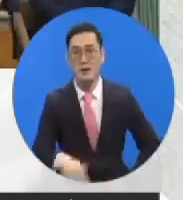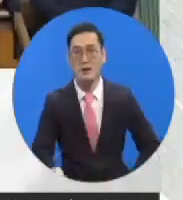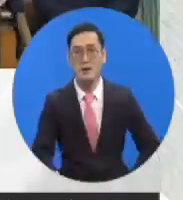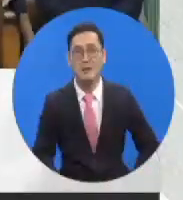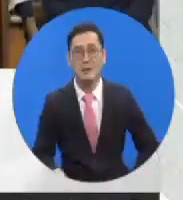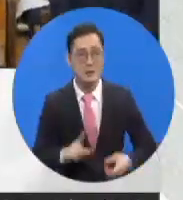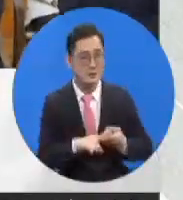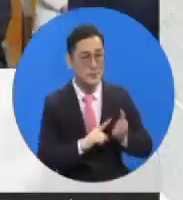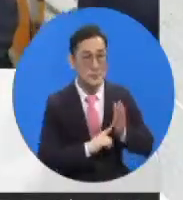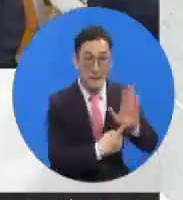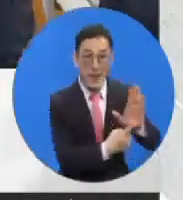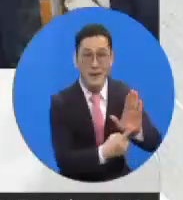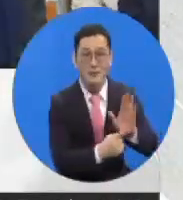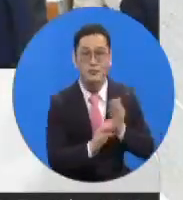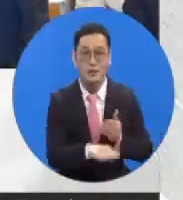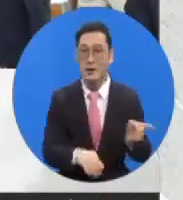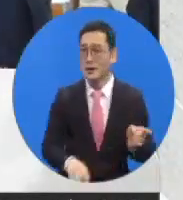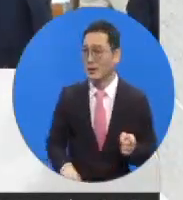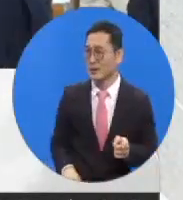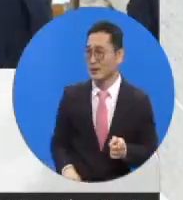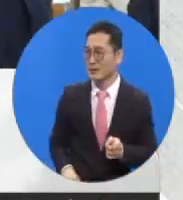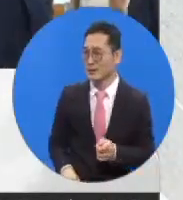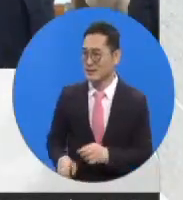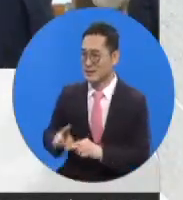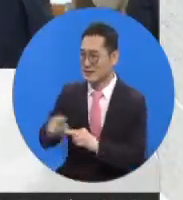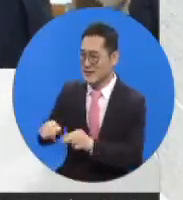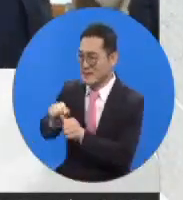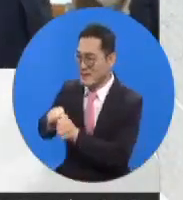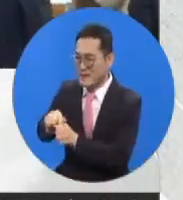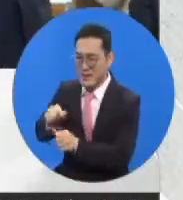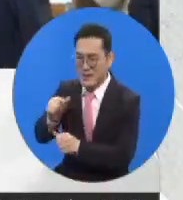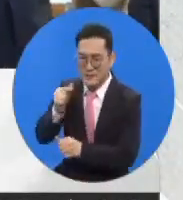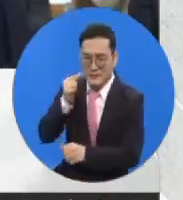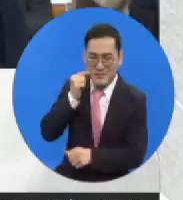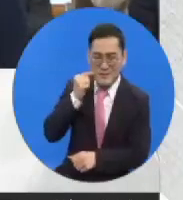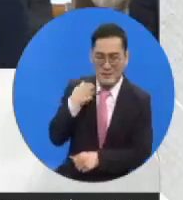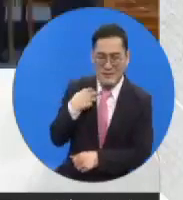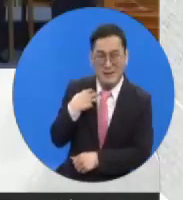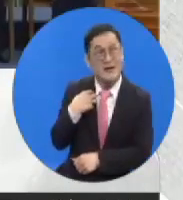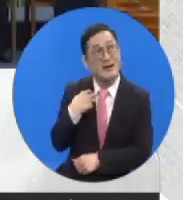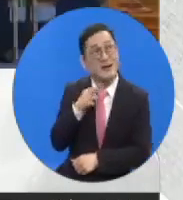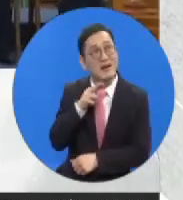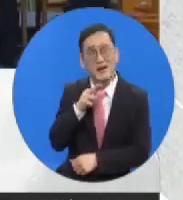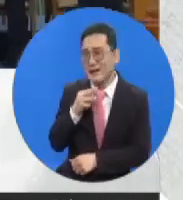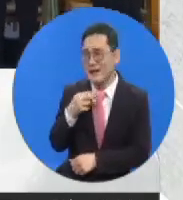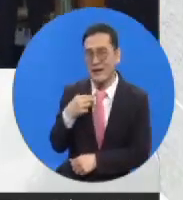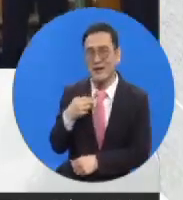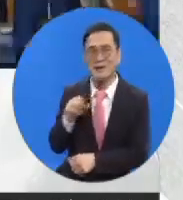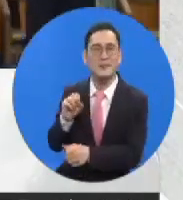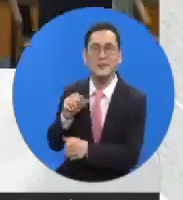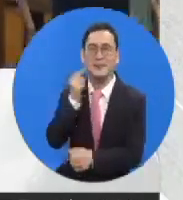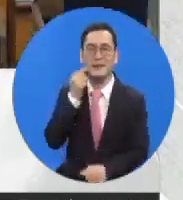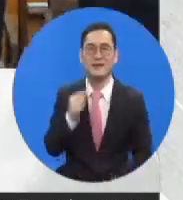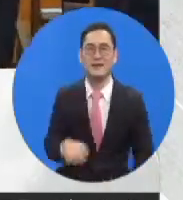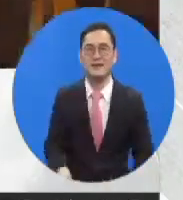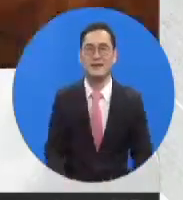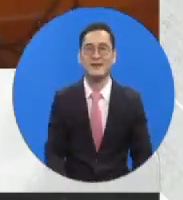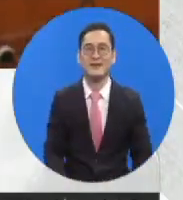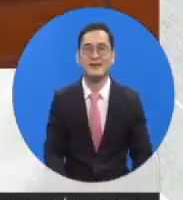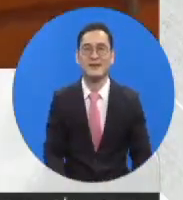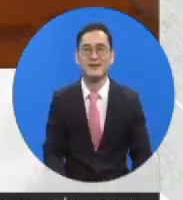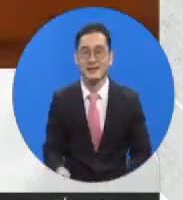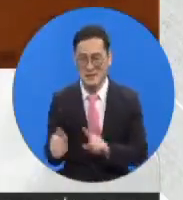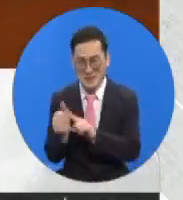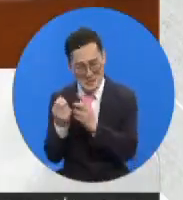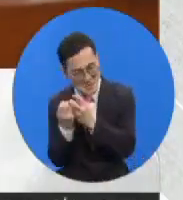세웠다 이렇게 느낄 수 있기 때문에 뭐 청와대 입장은 불쾌할 수 있는데 윤석열 총장 입장은 굉장히 어떤 수가 높고 수를 잘 쓴